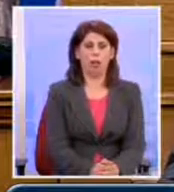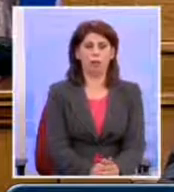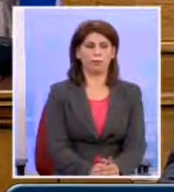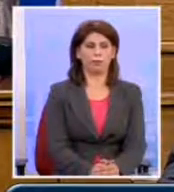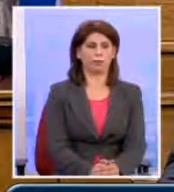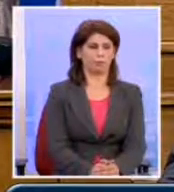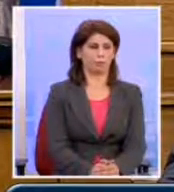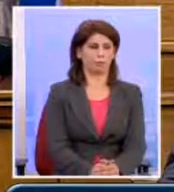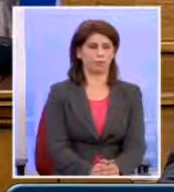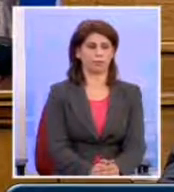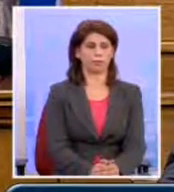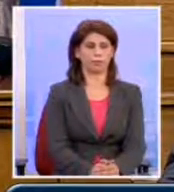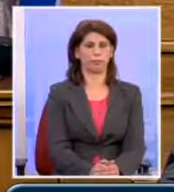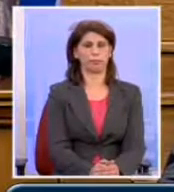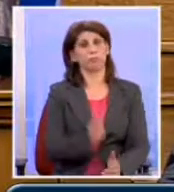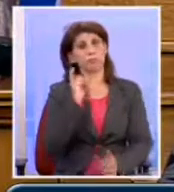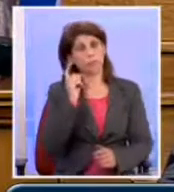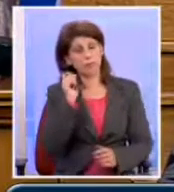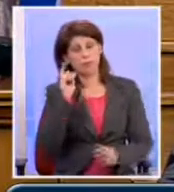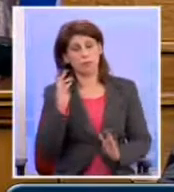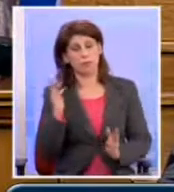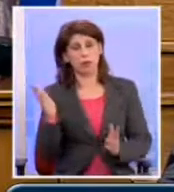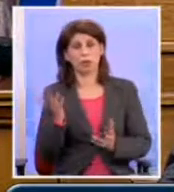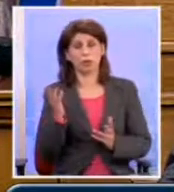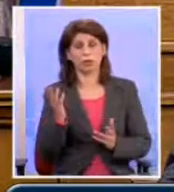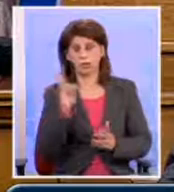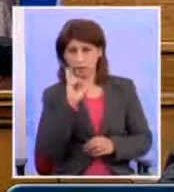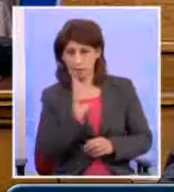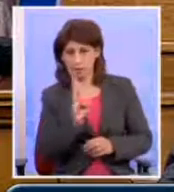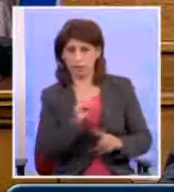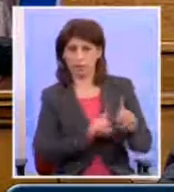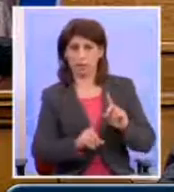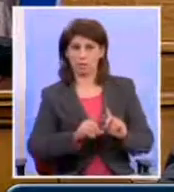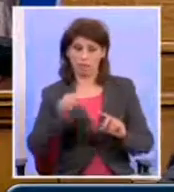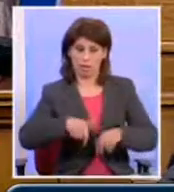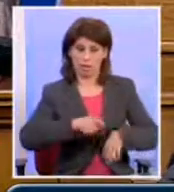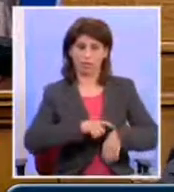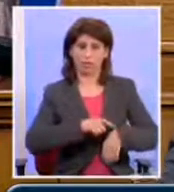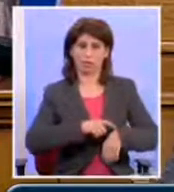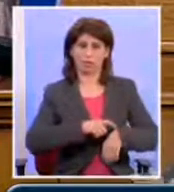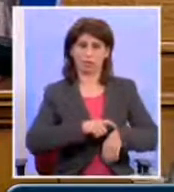Έχω την εντύπωση ότι ό,τι παρατηρεί κανείς αυτή τη στιγμή